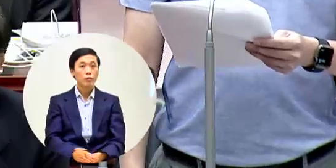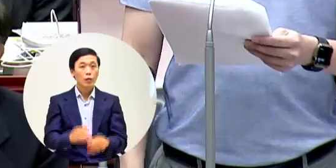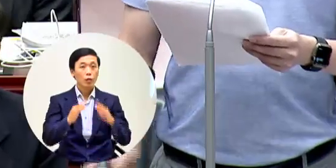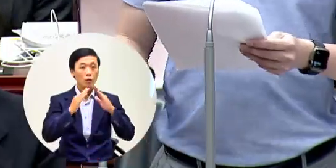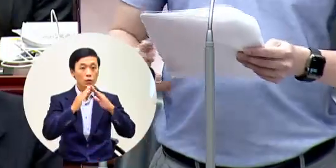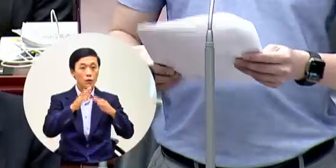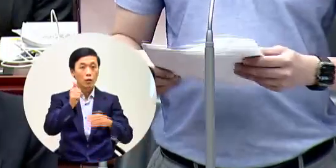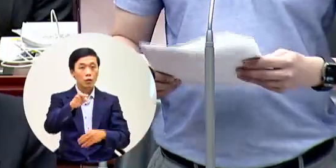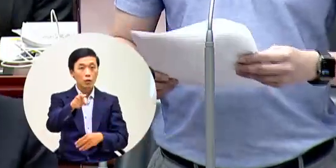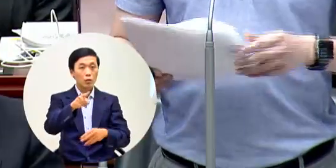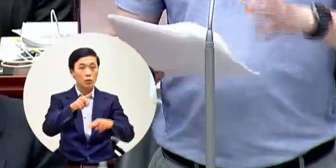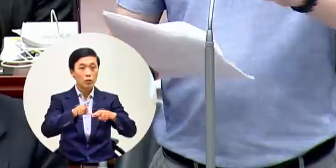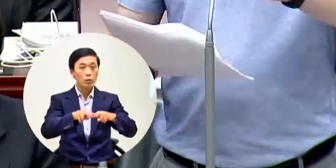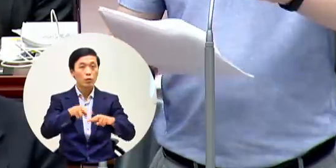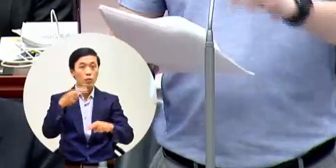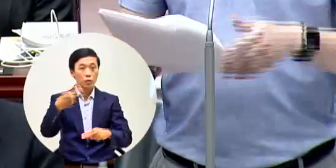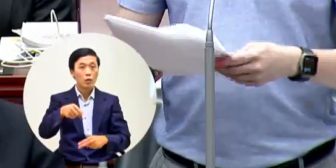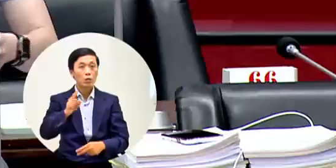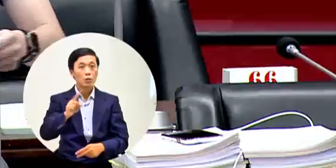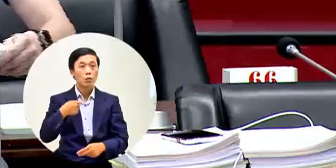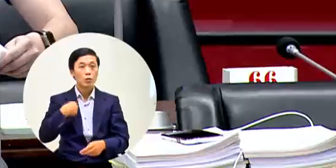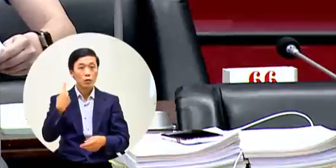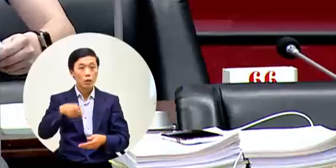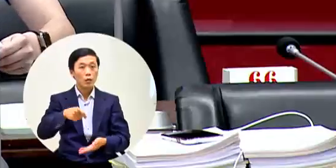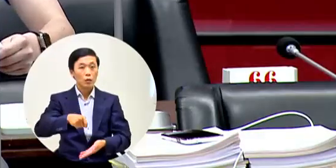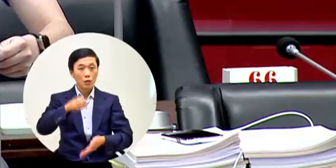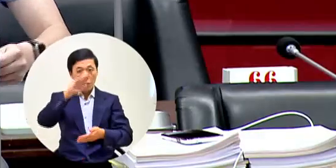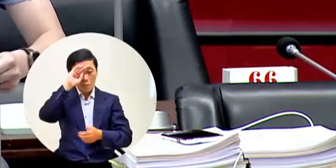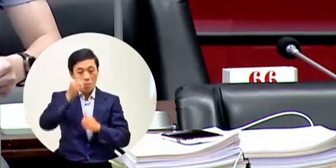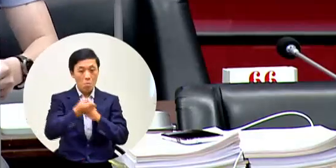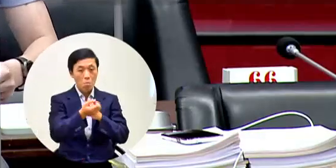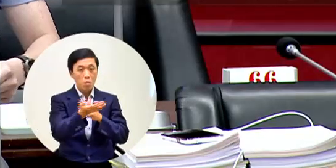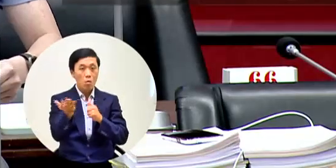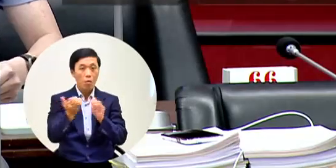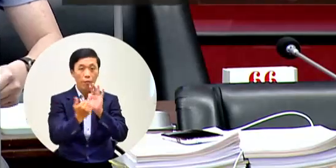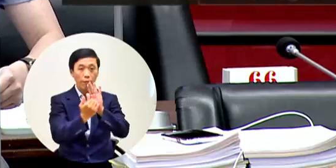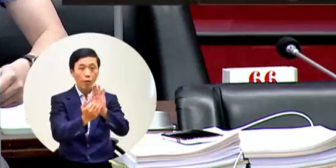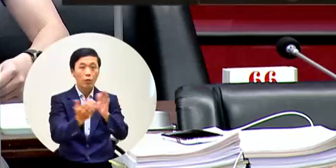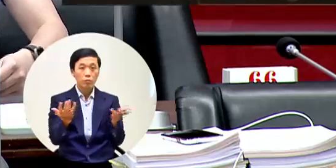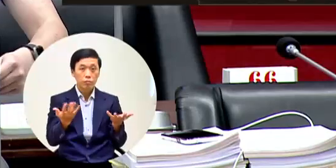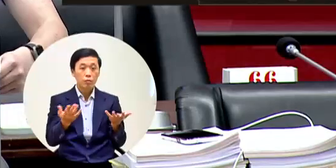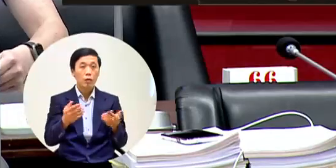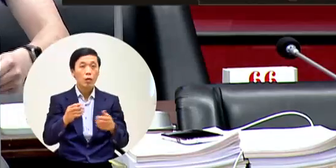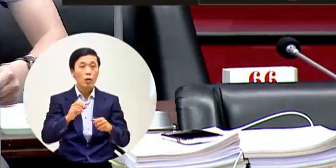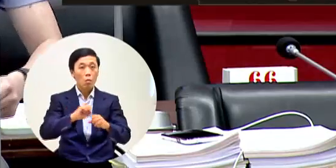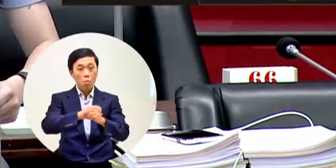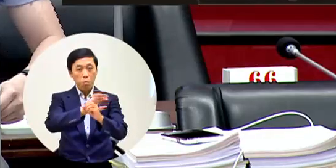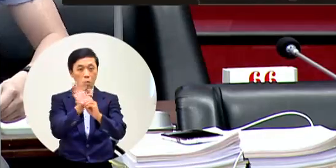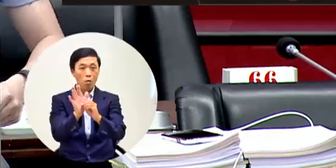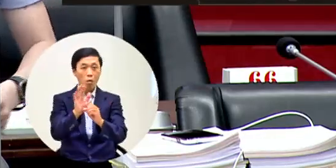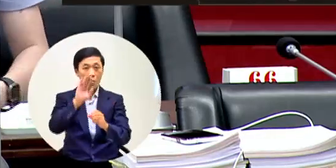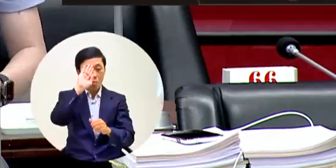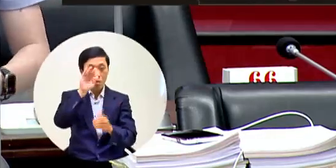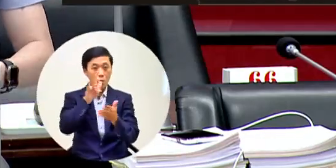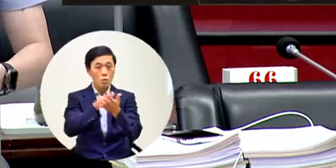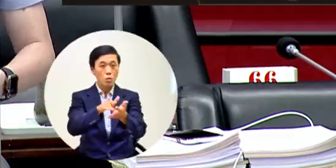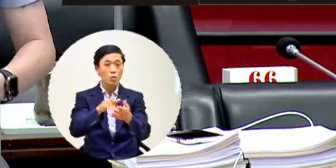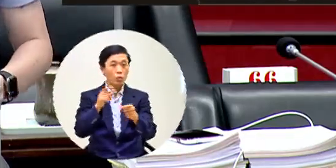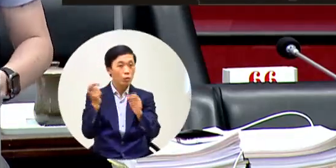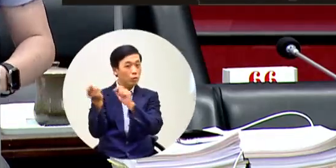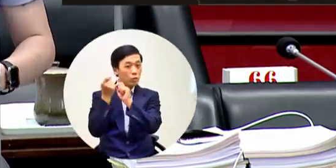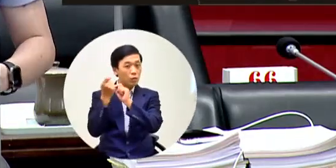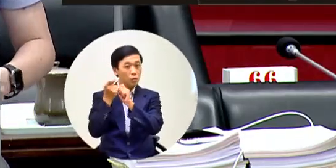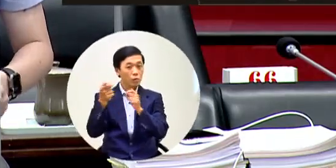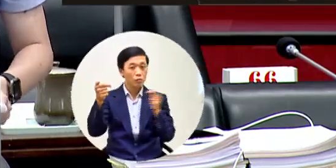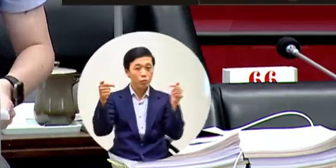坐哦。再来，我想就是讲那个防疫的问题哦。我想咱的新冠状病毒在这阵子来一定有趋